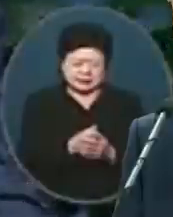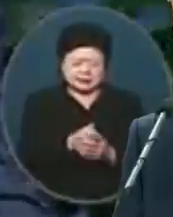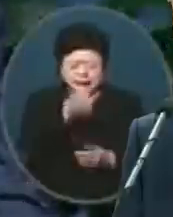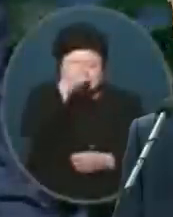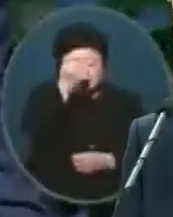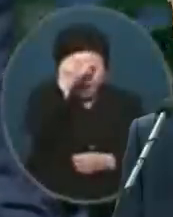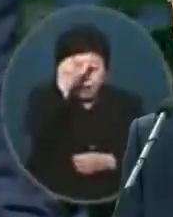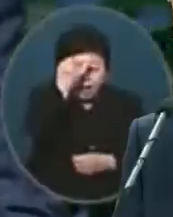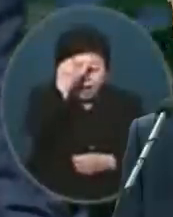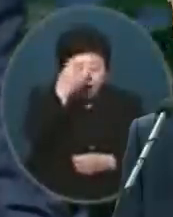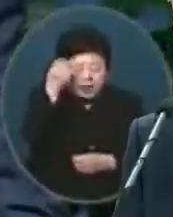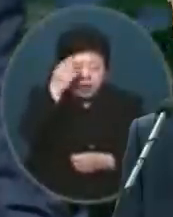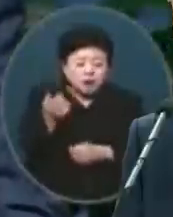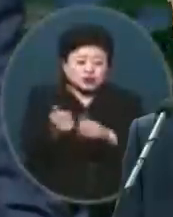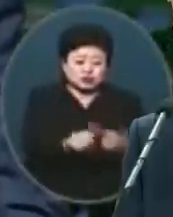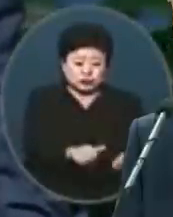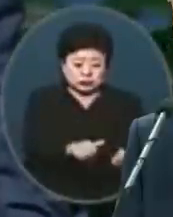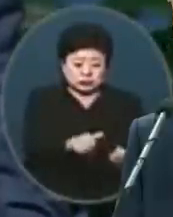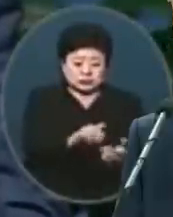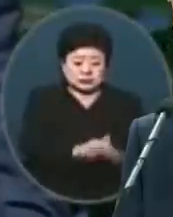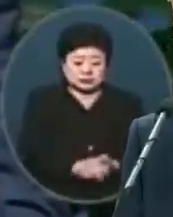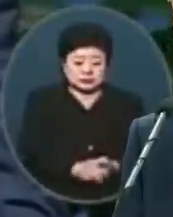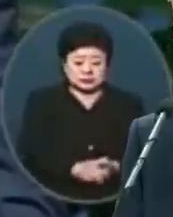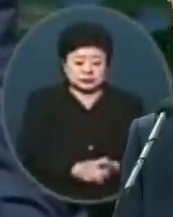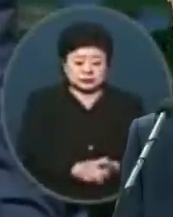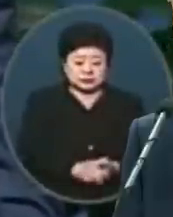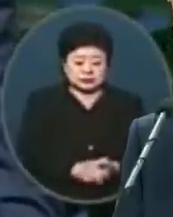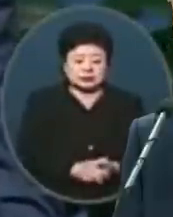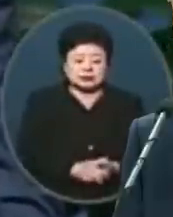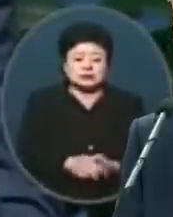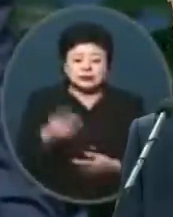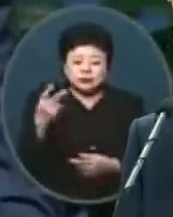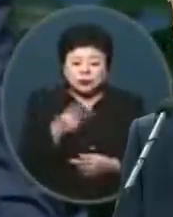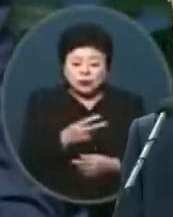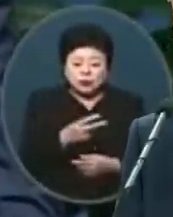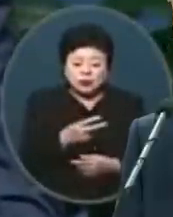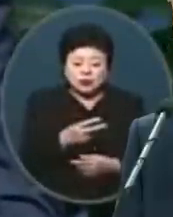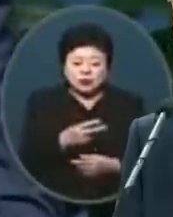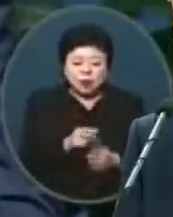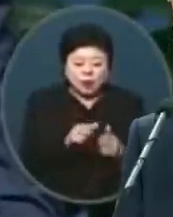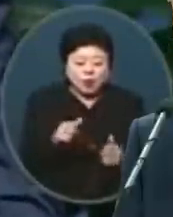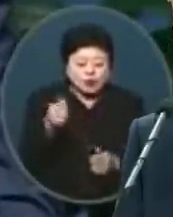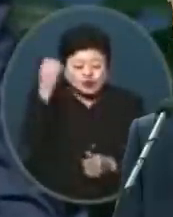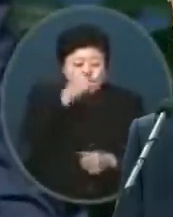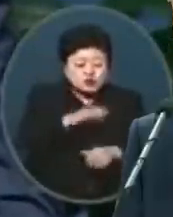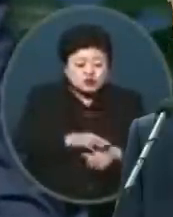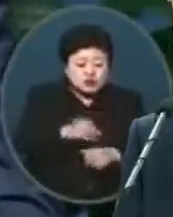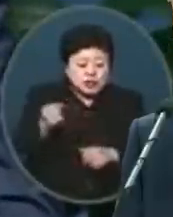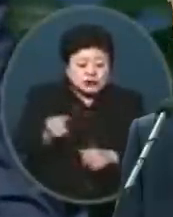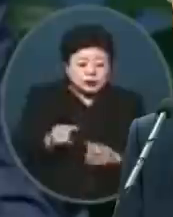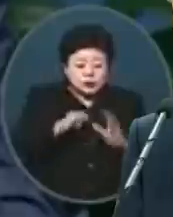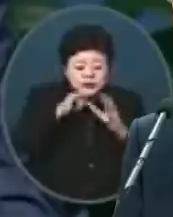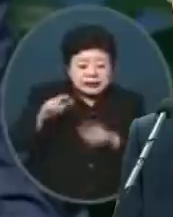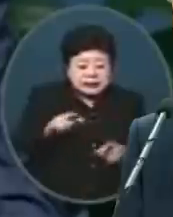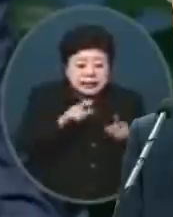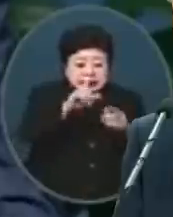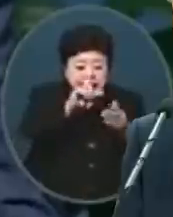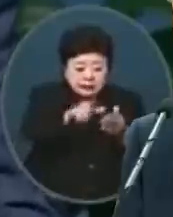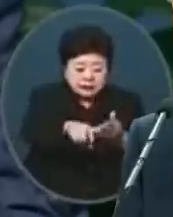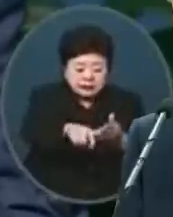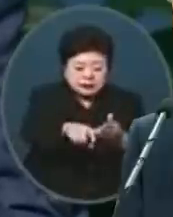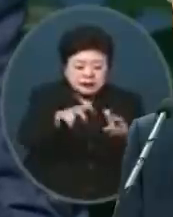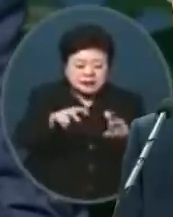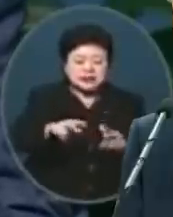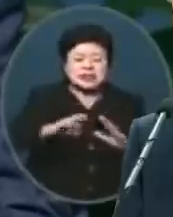아담과 하와의 영이 죽었습니다. 그리고 혼과 육을 가지고서 이 세상에 사는데